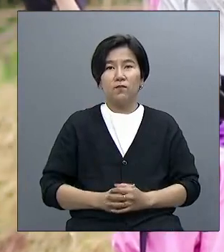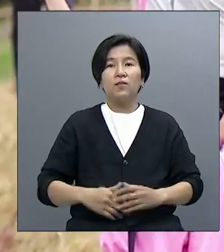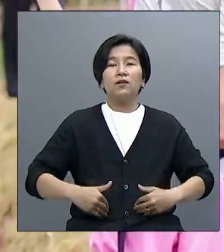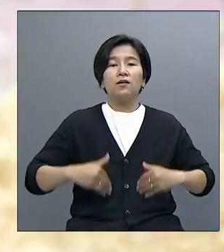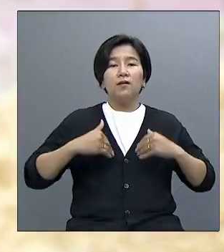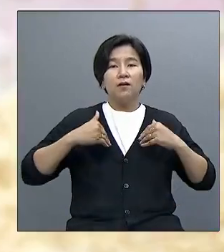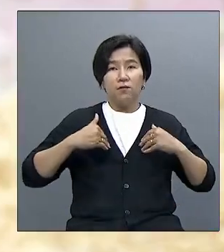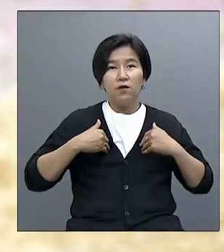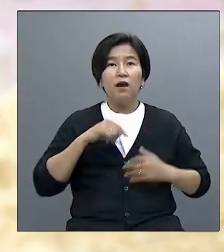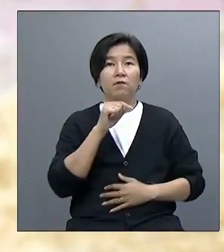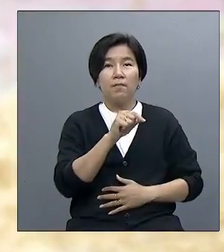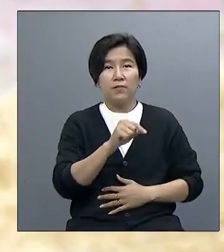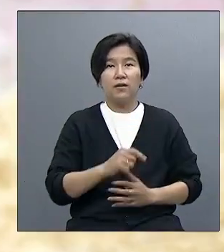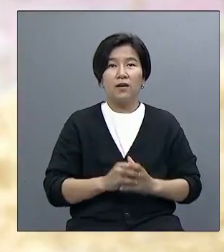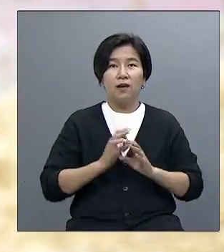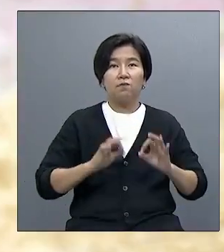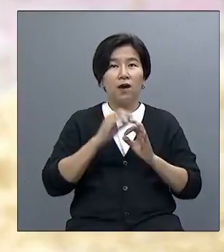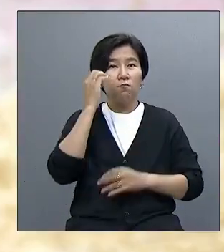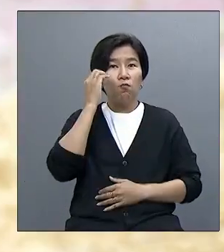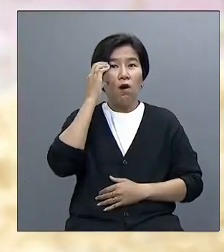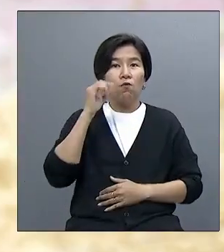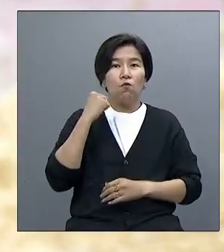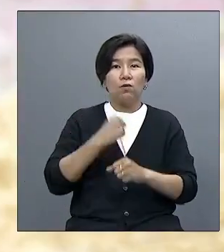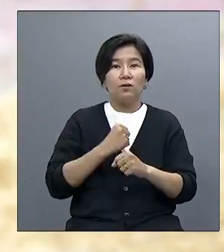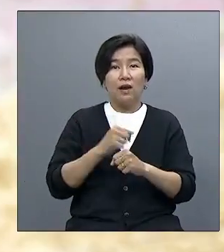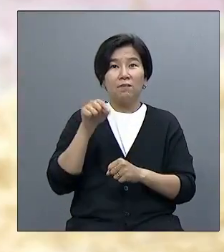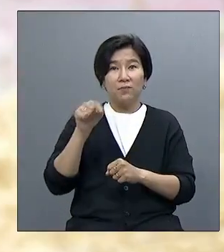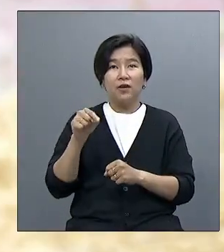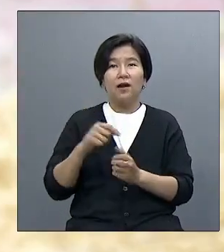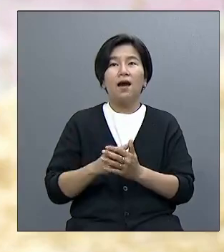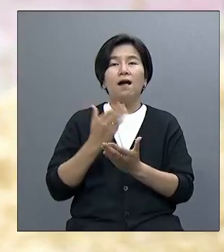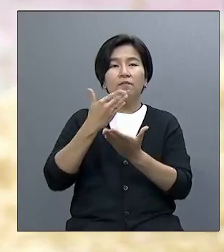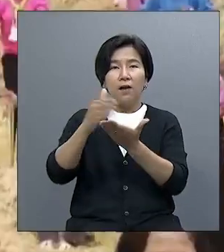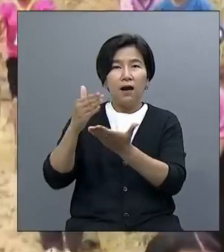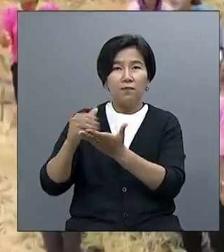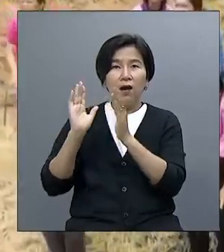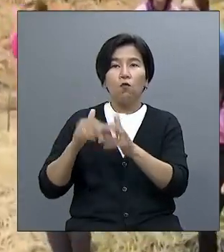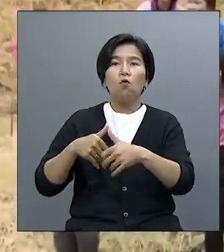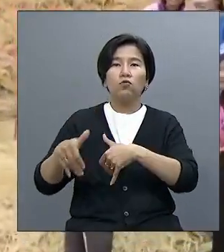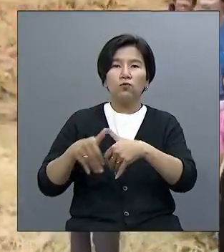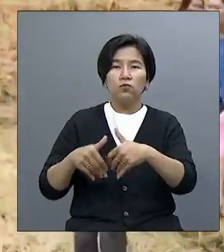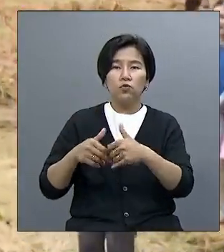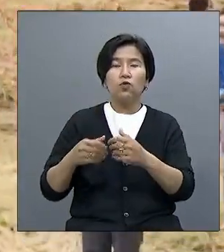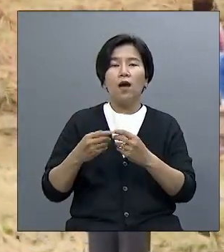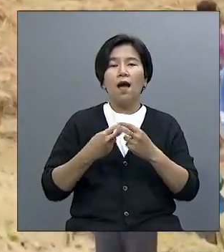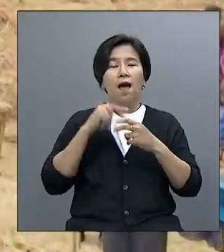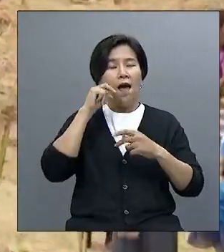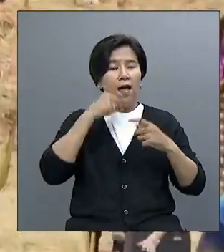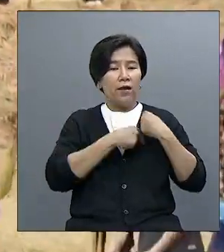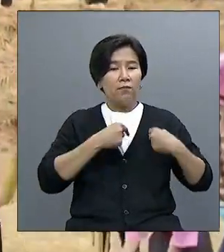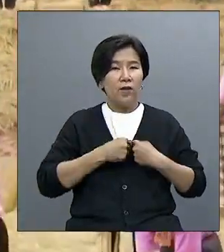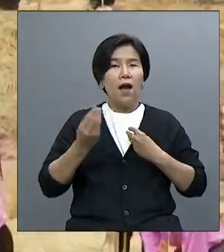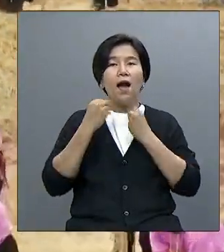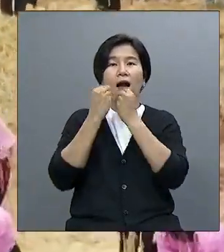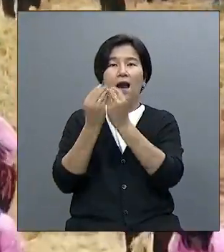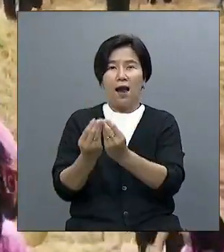นะคะก็คือเราจะแบ่งความรู้ที่ได้จากการทำงานอันนี้ไปแบ่งให้คน ในชุมชนและหมู่บ้านของเราเพื่อสืบ